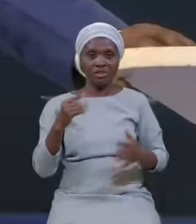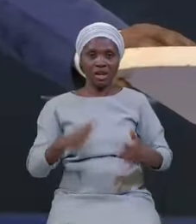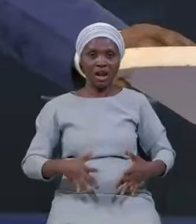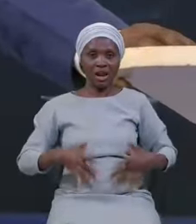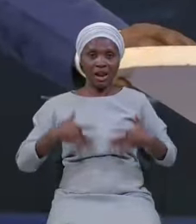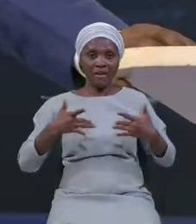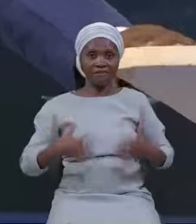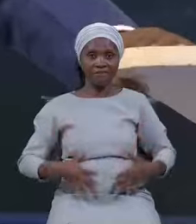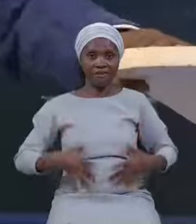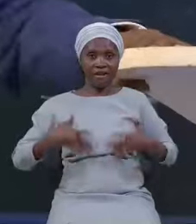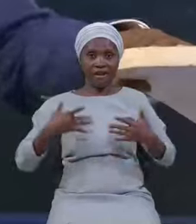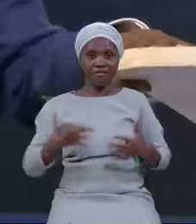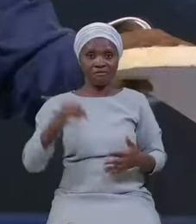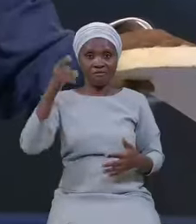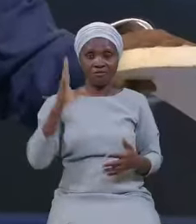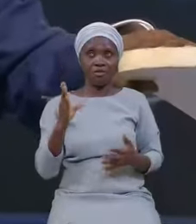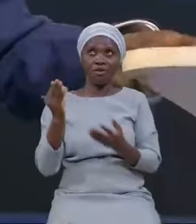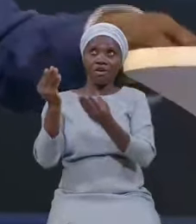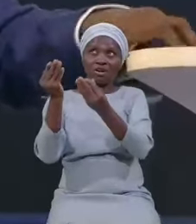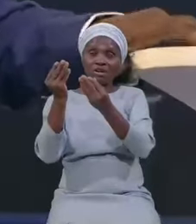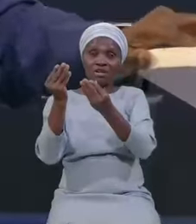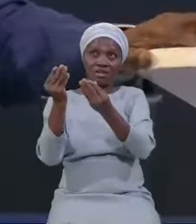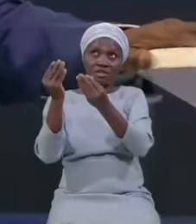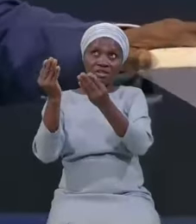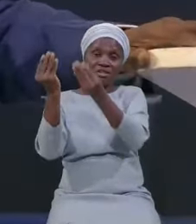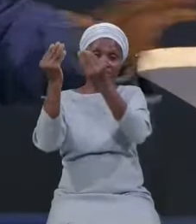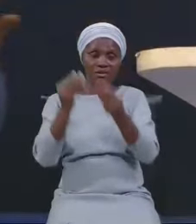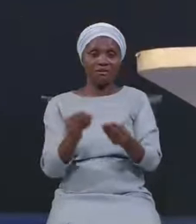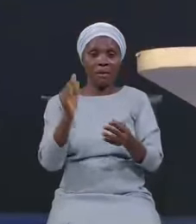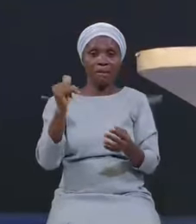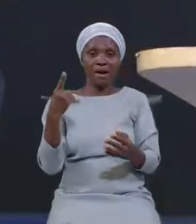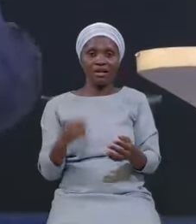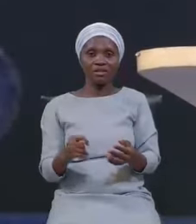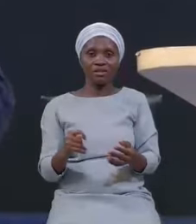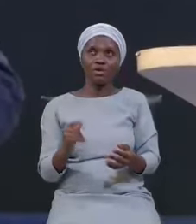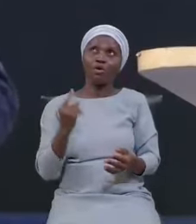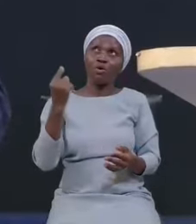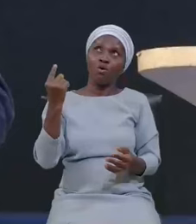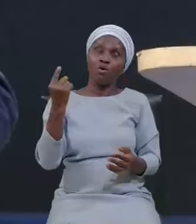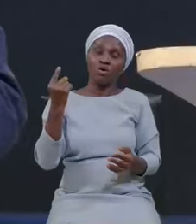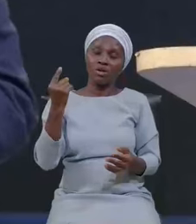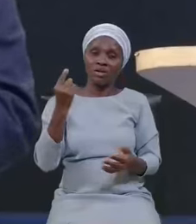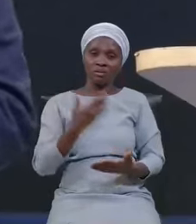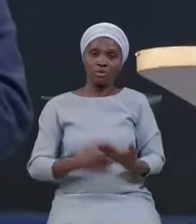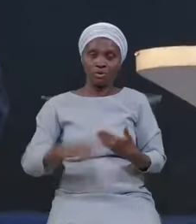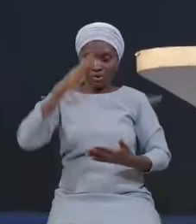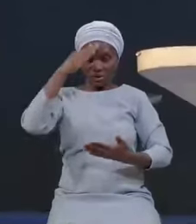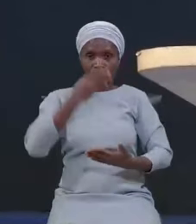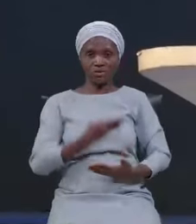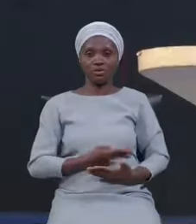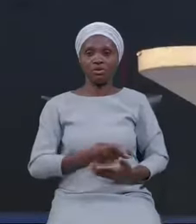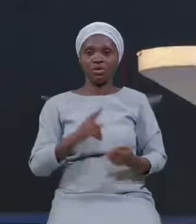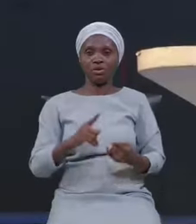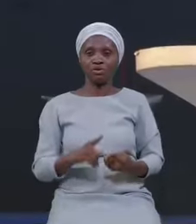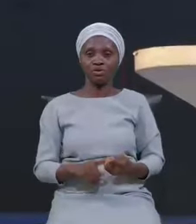au Fils croyant. Au Fils qui croit, au Fils croyant. Comme tu viens au Seigneur ce soir, tu dis oui